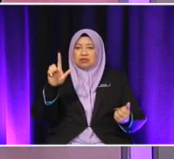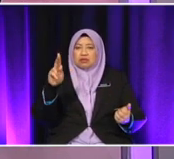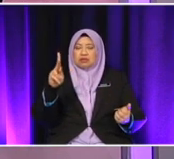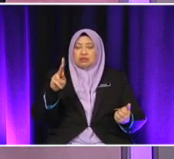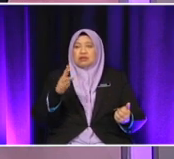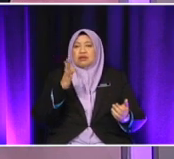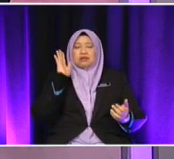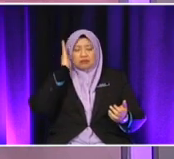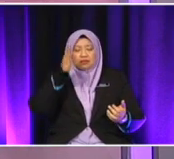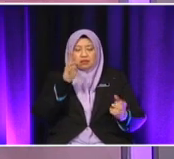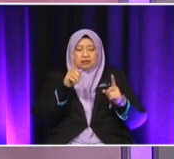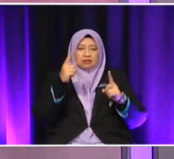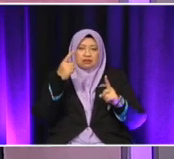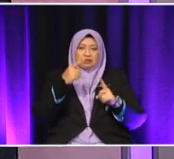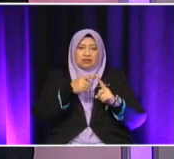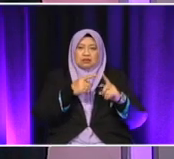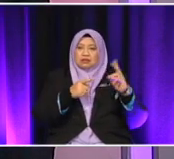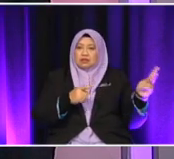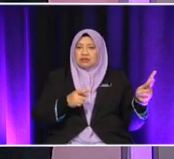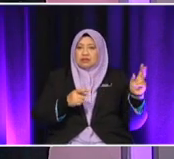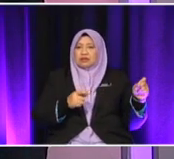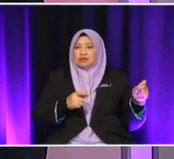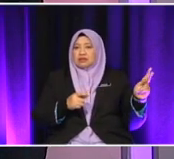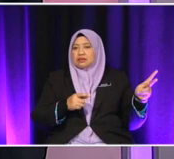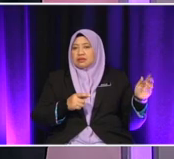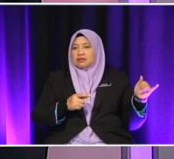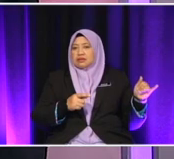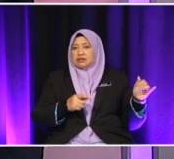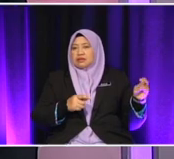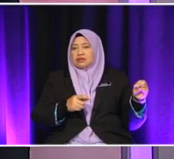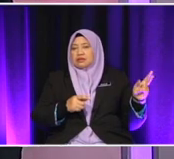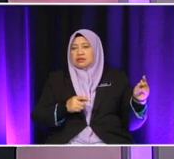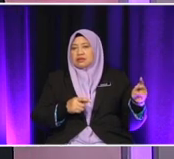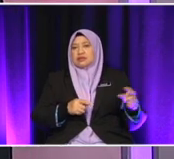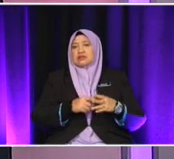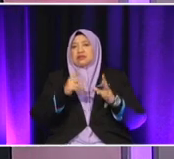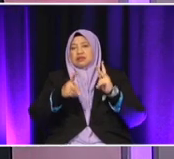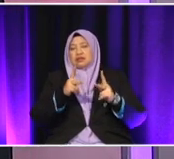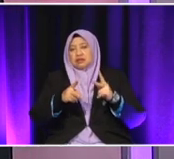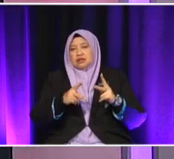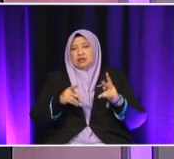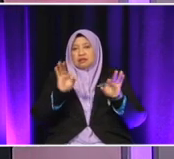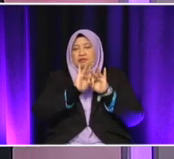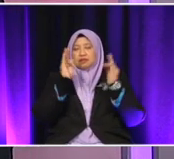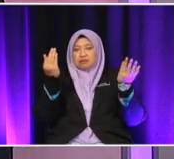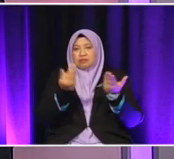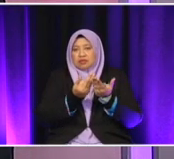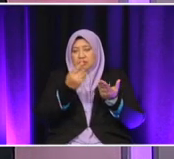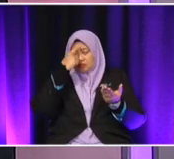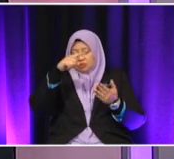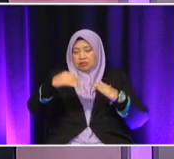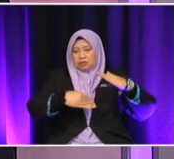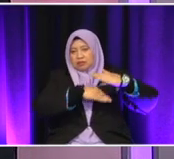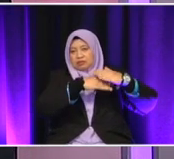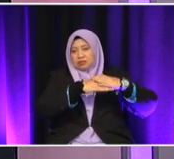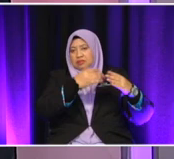kiri sebaliknya jika firma yang mempunyai iman lama untuk memaksimumkan jualan quantity penawaran